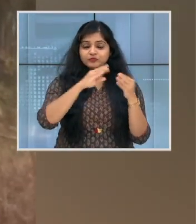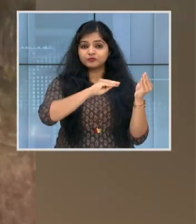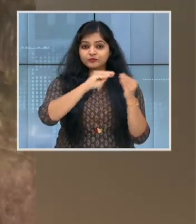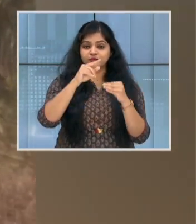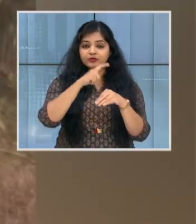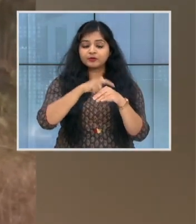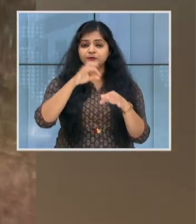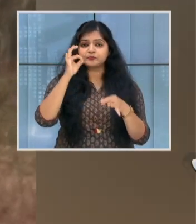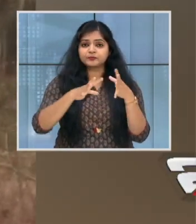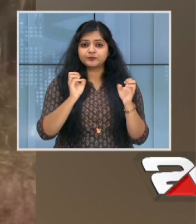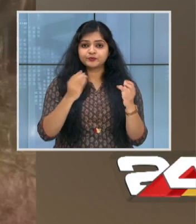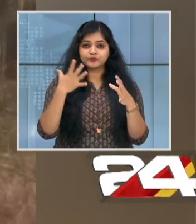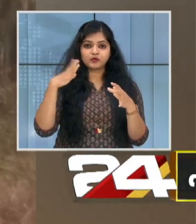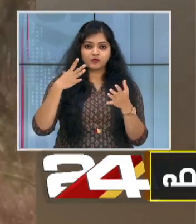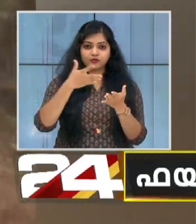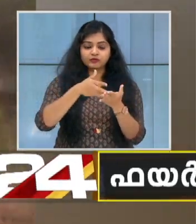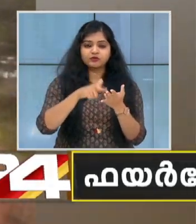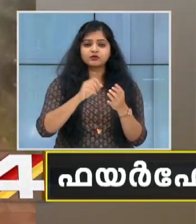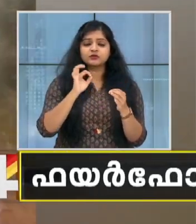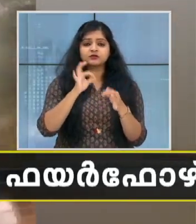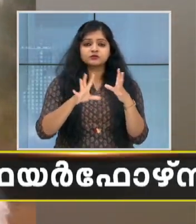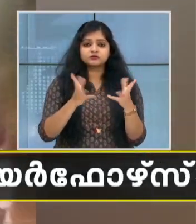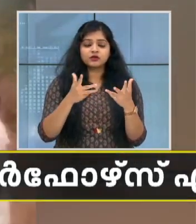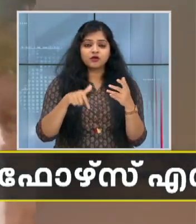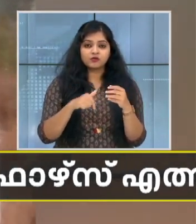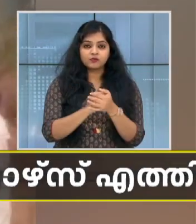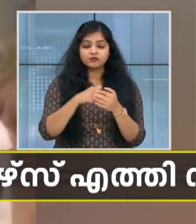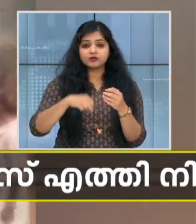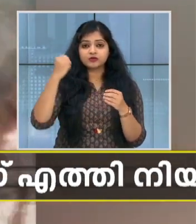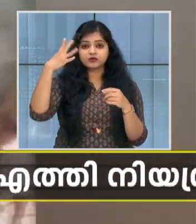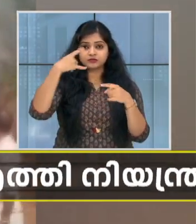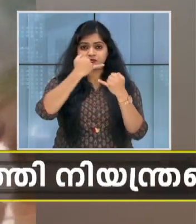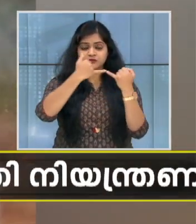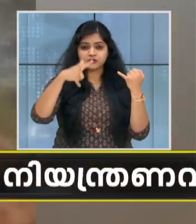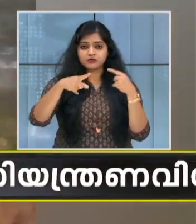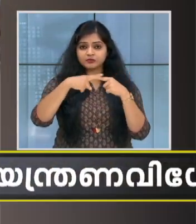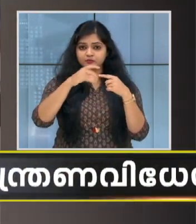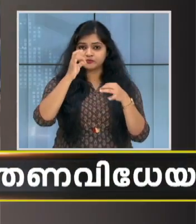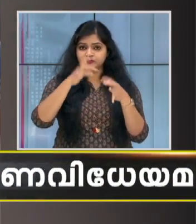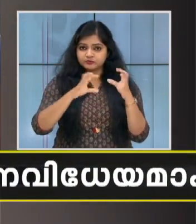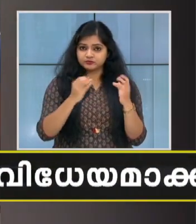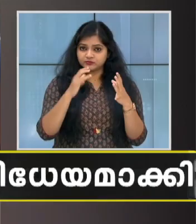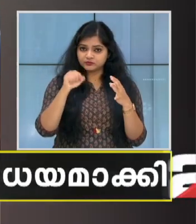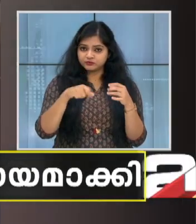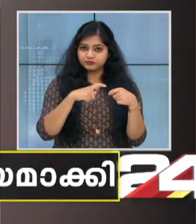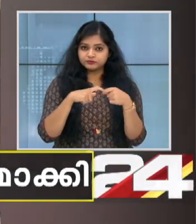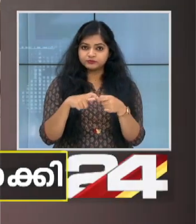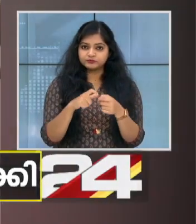തീപിടുത്തമുണ്ടായത്. എങ്ങനെ തീപിടുത്തമുണ്ടായി എന്ന കാര്യം ഇപ്പോൾ വ്യക്തമായിട്ടുണ്ടോ? ഈ ഇലക്ട്രിക് ലൈനുകൾ ആണോ കാരണം?